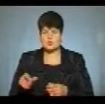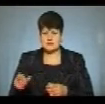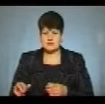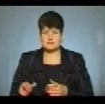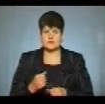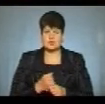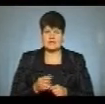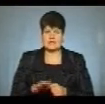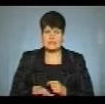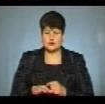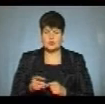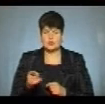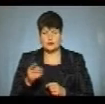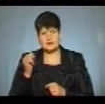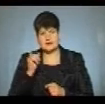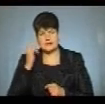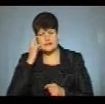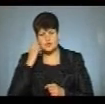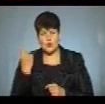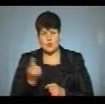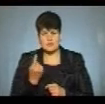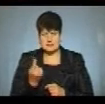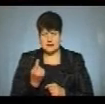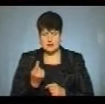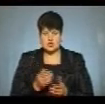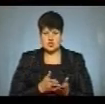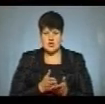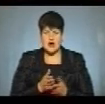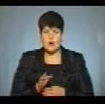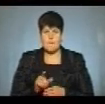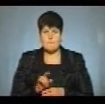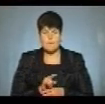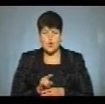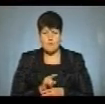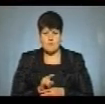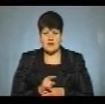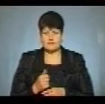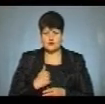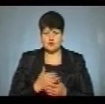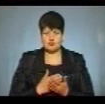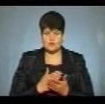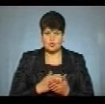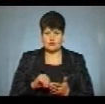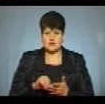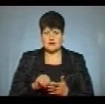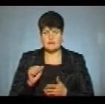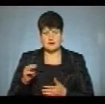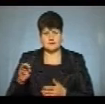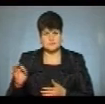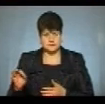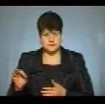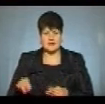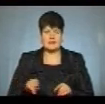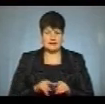на території Тернопільської, так і Київської областей, шляхом обману як військовослужбовців, учасників бойових дій на сході України, так